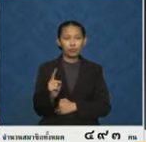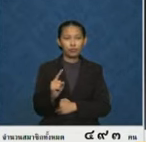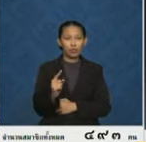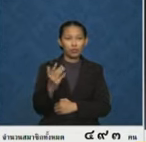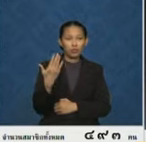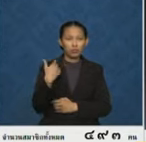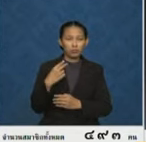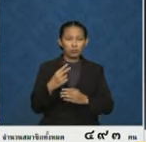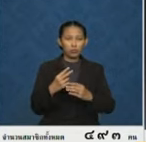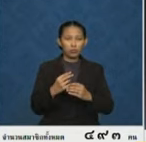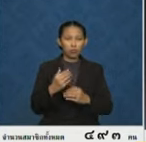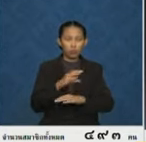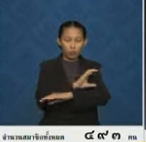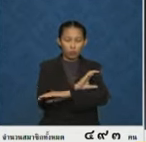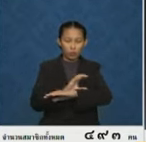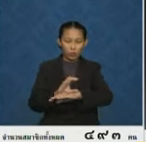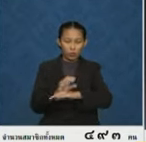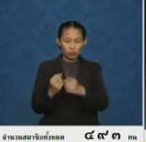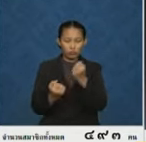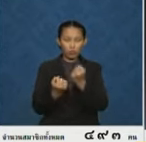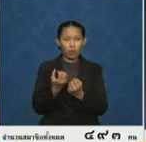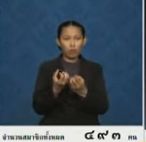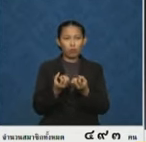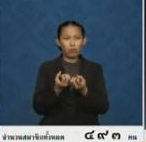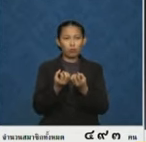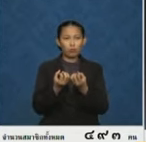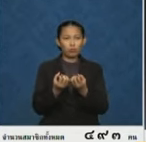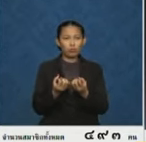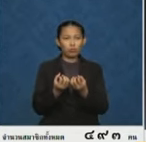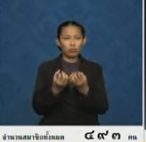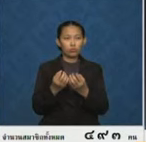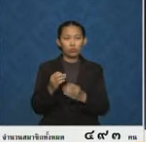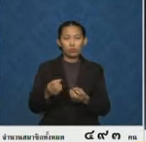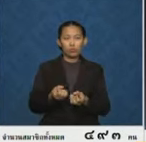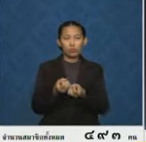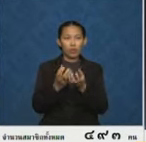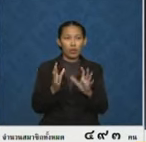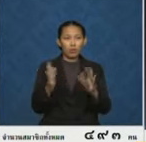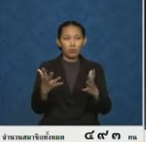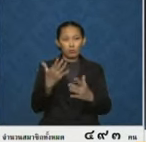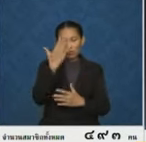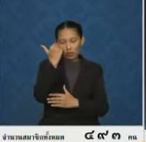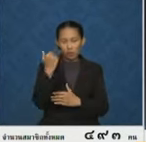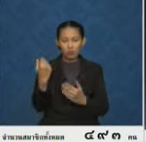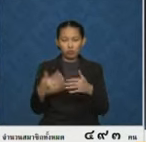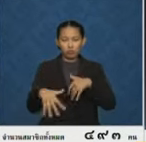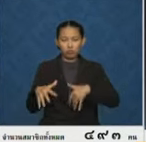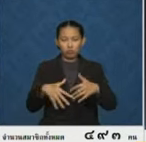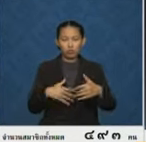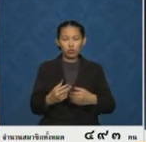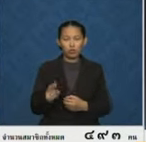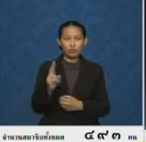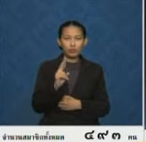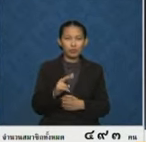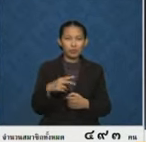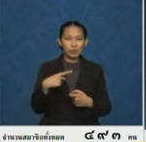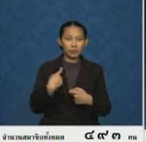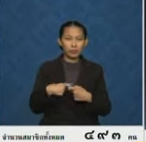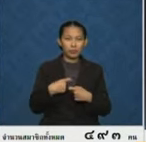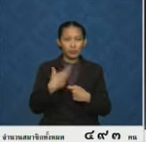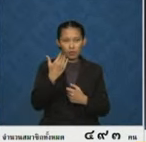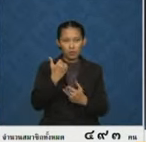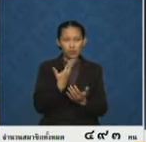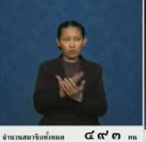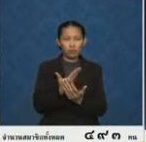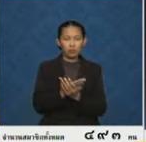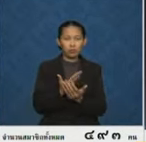รถไฟฟ้าที่ไม่มีขนส่งสาธารณะในการให้บริการทำให้พี่น้องประชาชนเดินทางอย่างไม่สะดวกอย่างมากและนำไปสู่เรื่องของค่าเดินทางที่